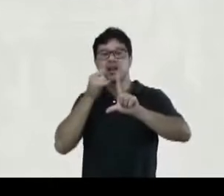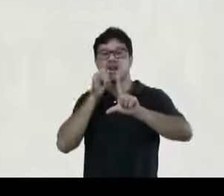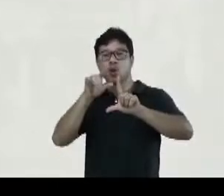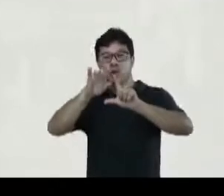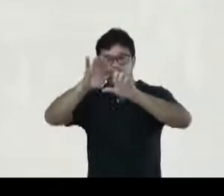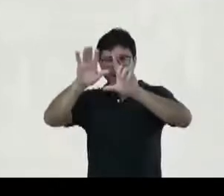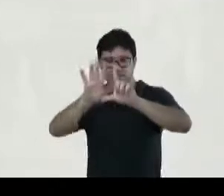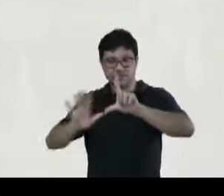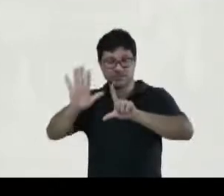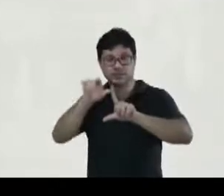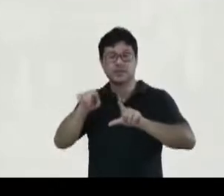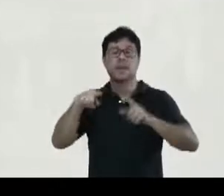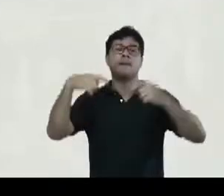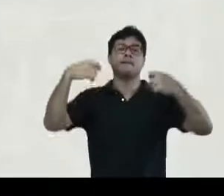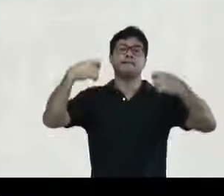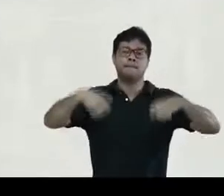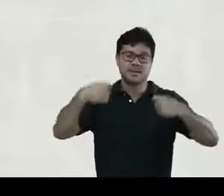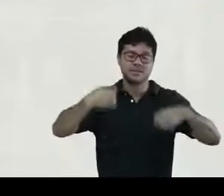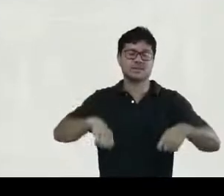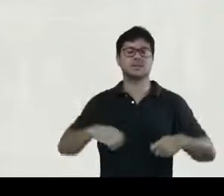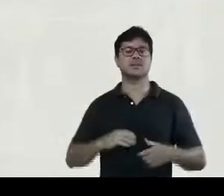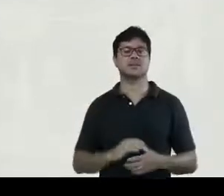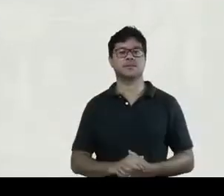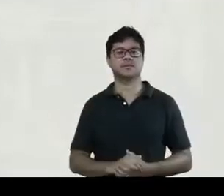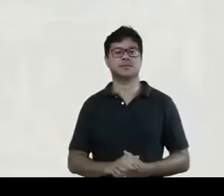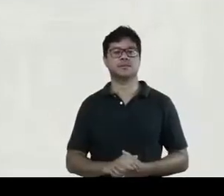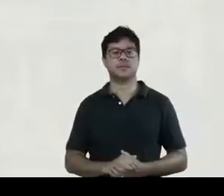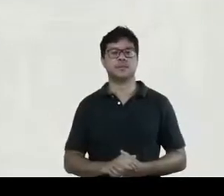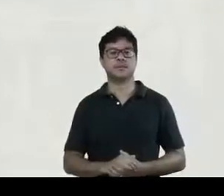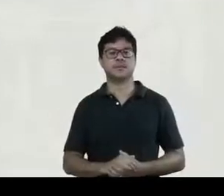semantische Universum zu bringen.